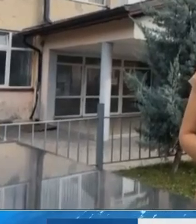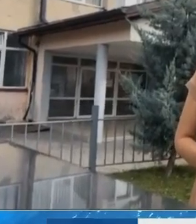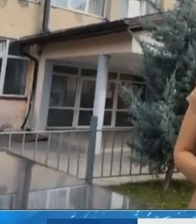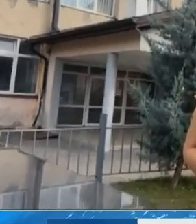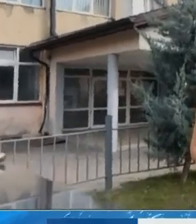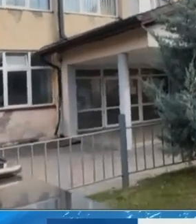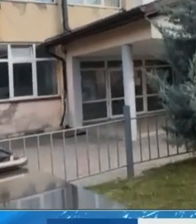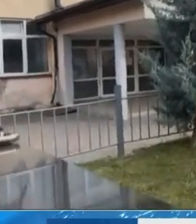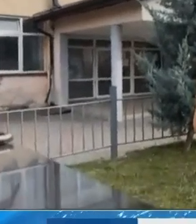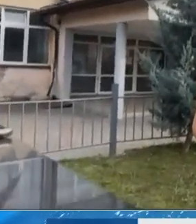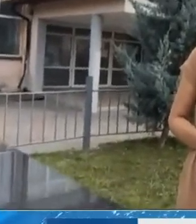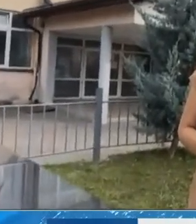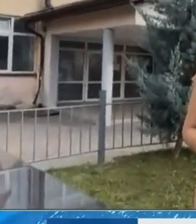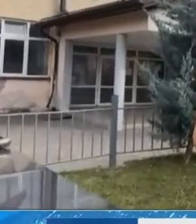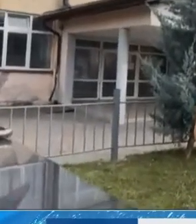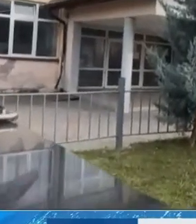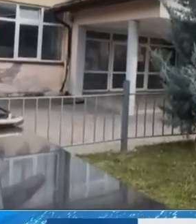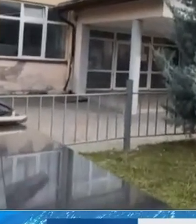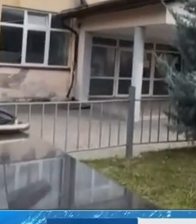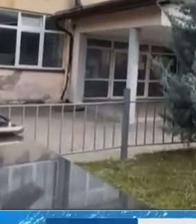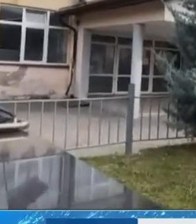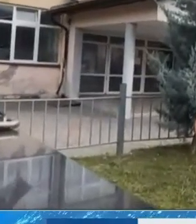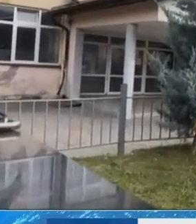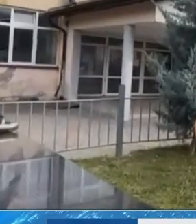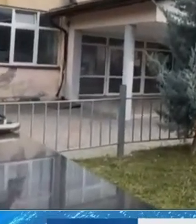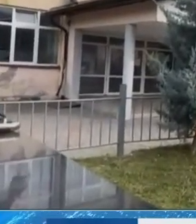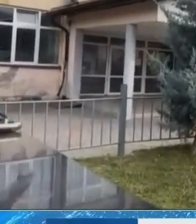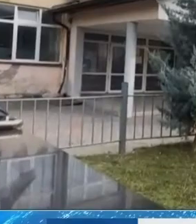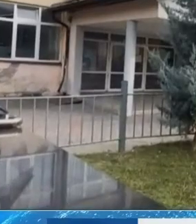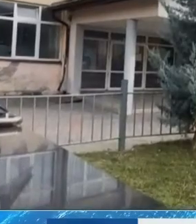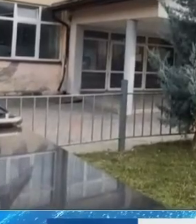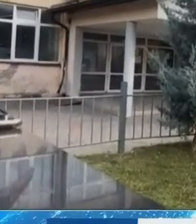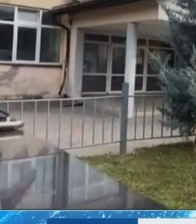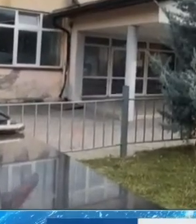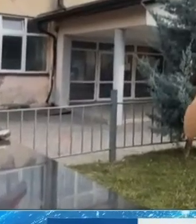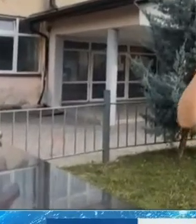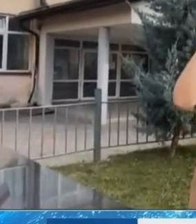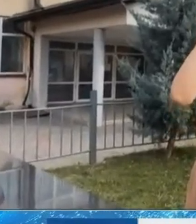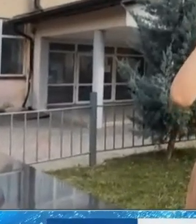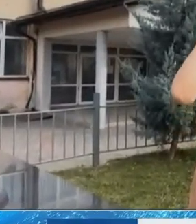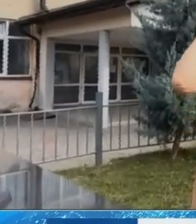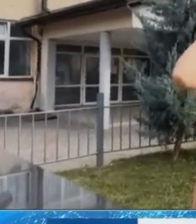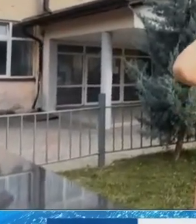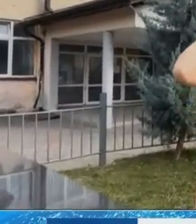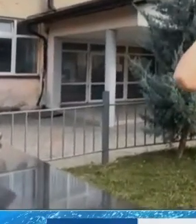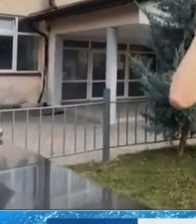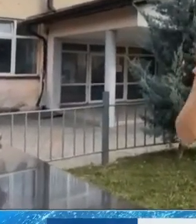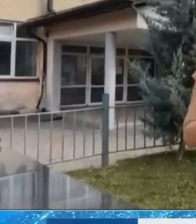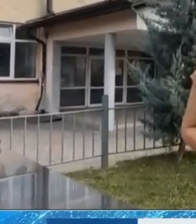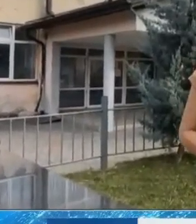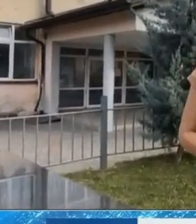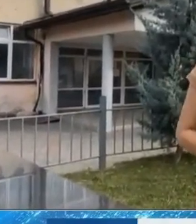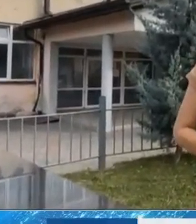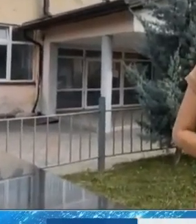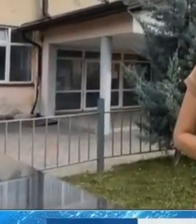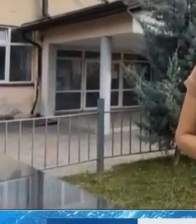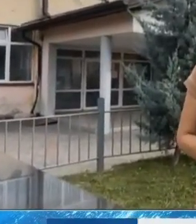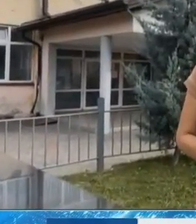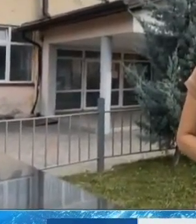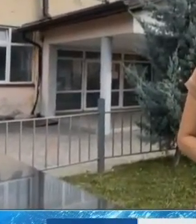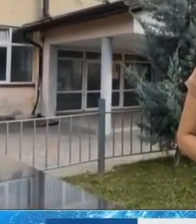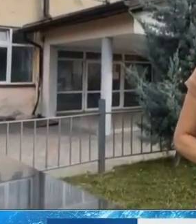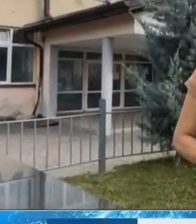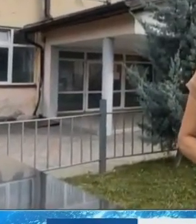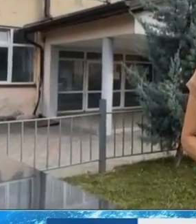sjell edhe përshtypjet e para se si është pritur vendimi i qeverisë së Kosovës për ndarjen e buxhetit për librat